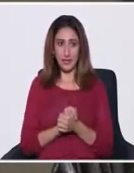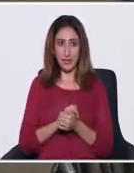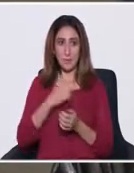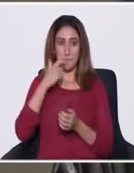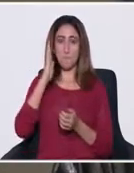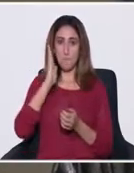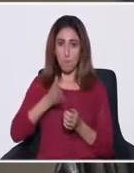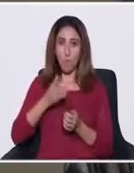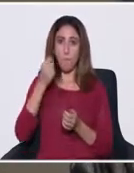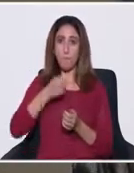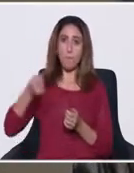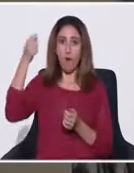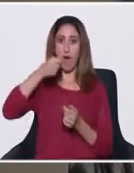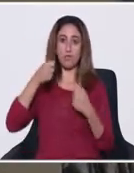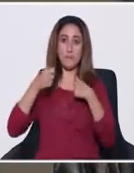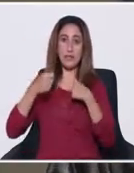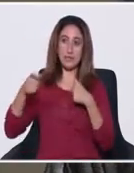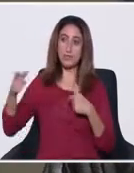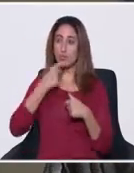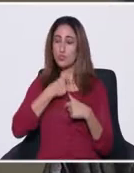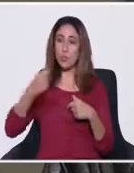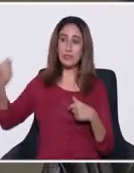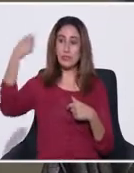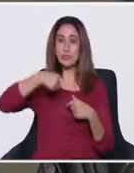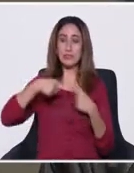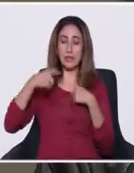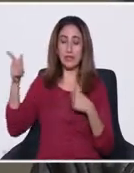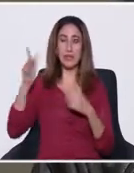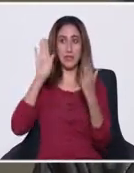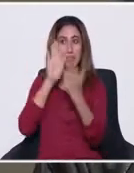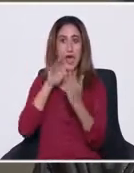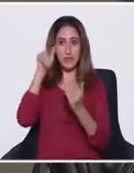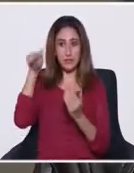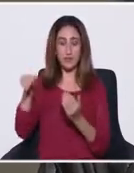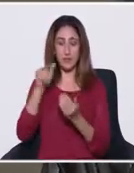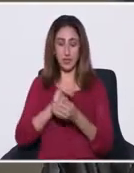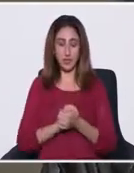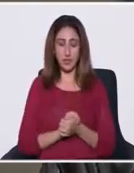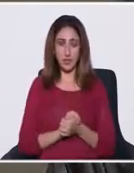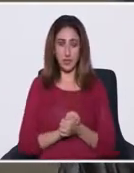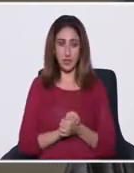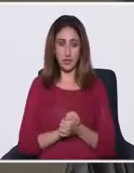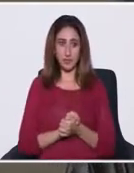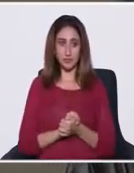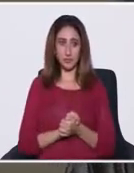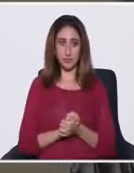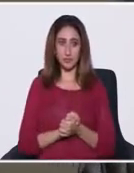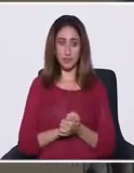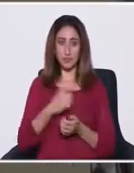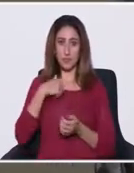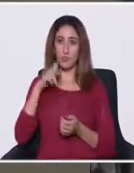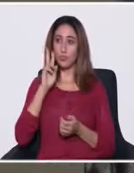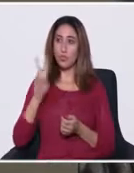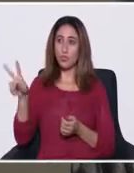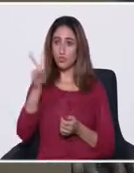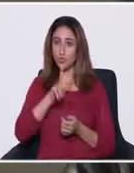يمكن يكون اكتر من مني شخصيا ومن ناس تانية ما عندهاش التحديات اللي عندهم. فشفت انه ايه